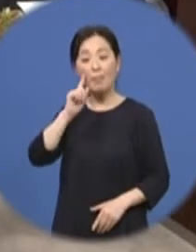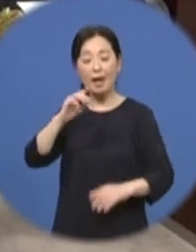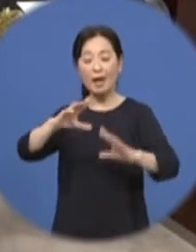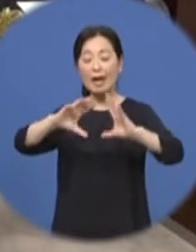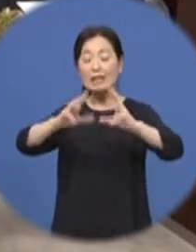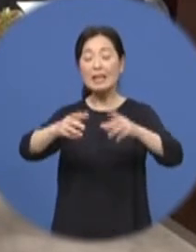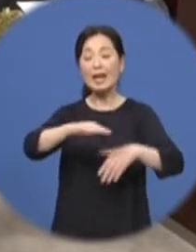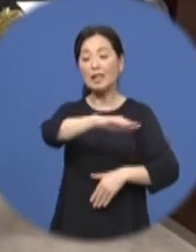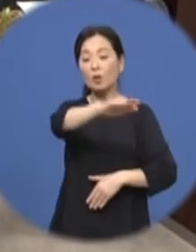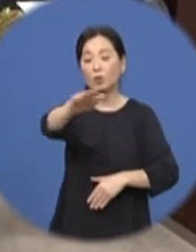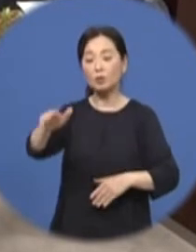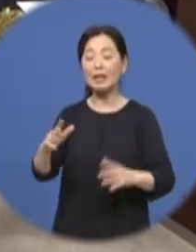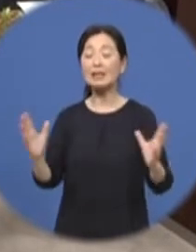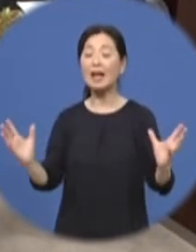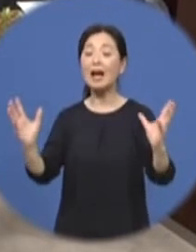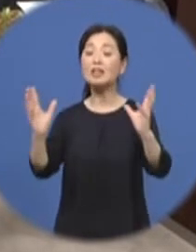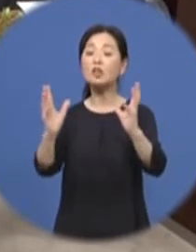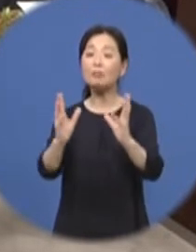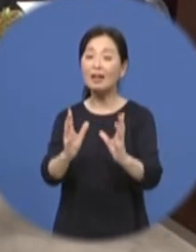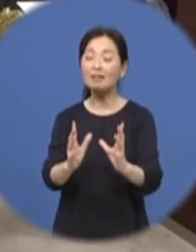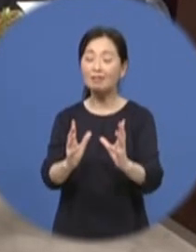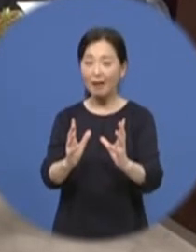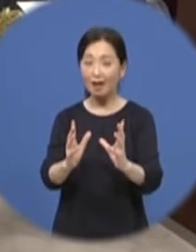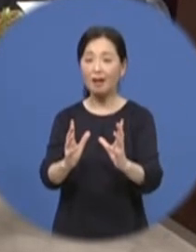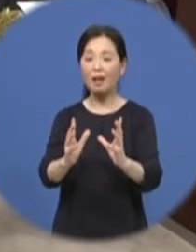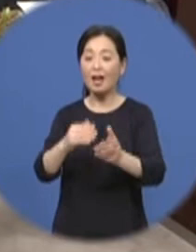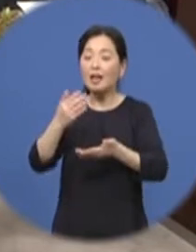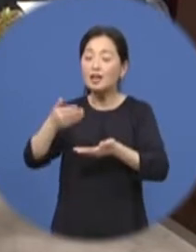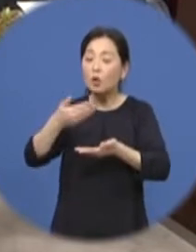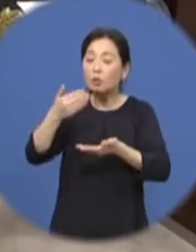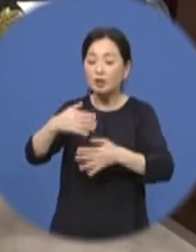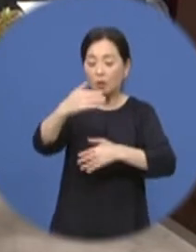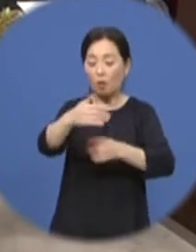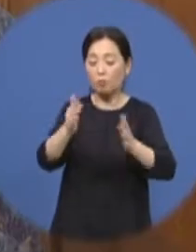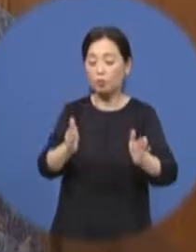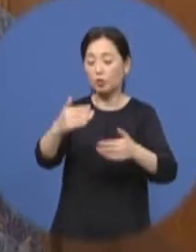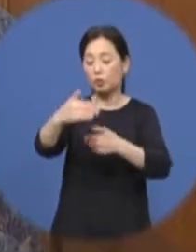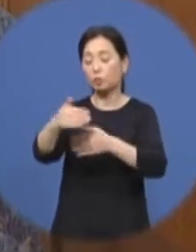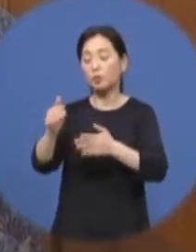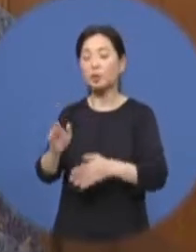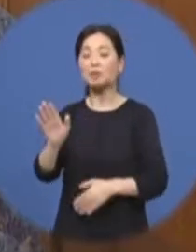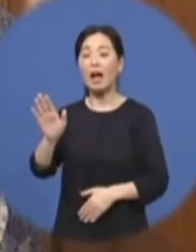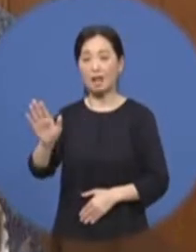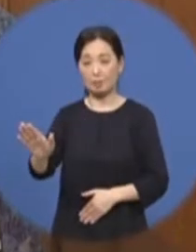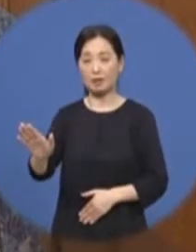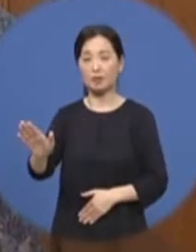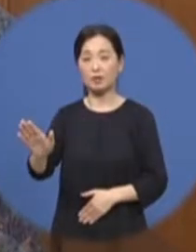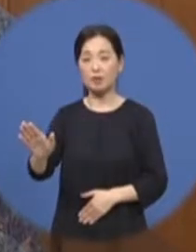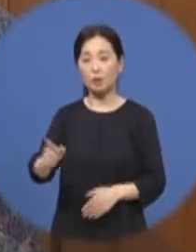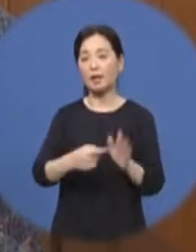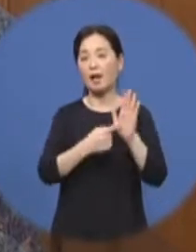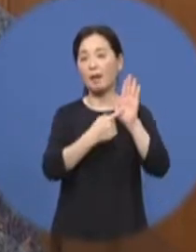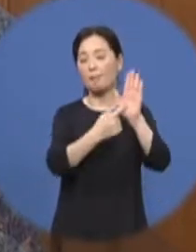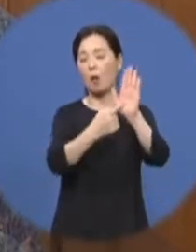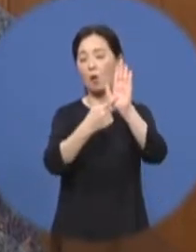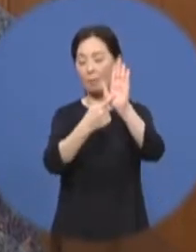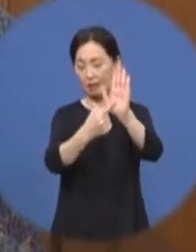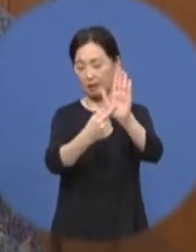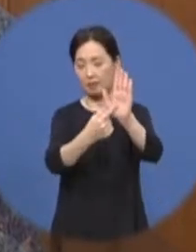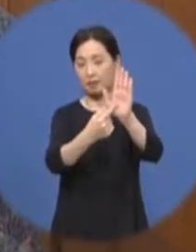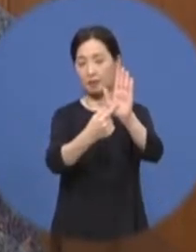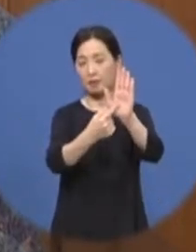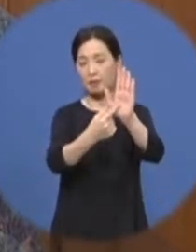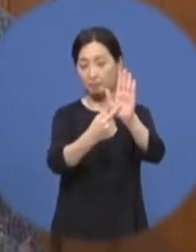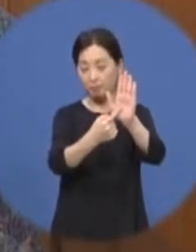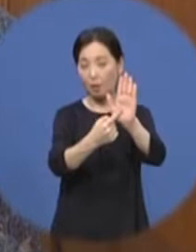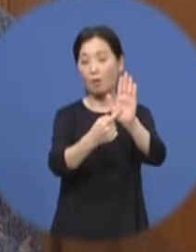来て、そして世界のいろんな食事とかもブースも出る、でいろんなパフォーマンスを皆さんそれぞれの国の